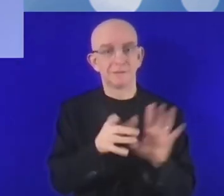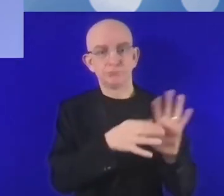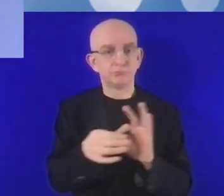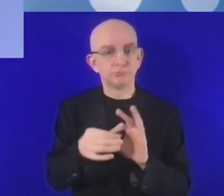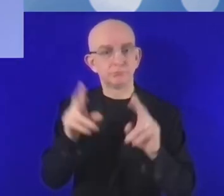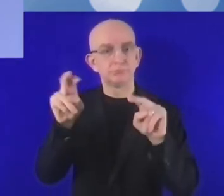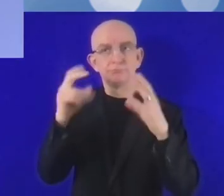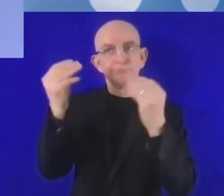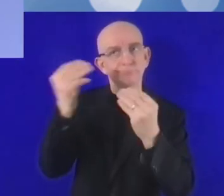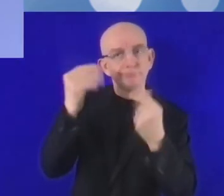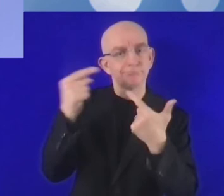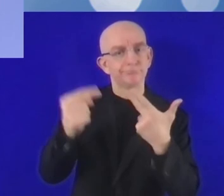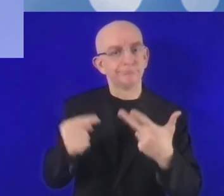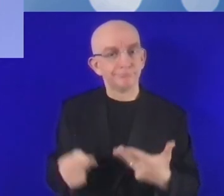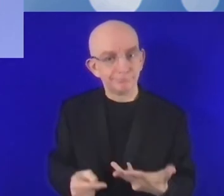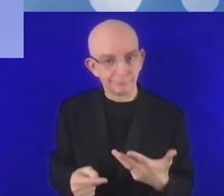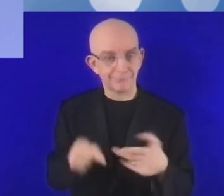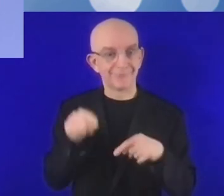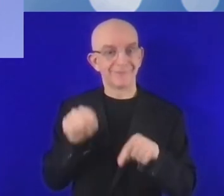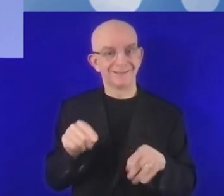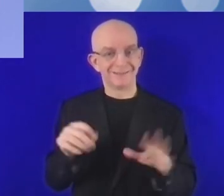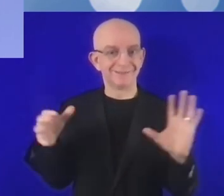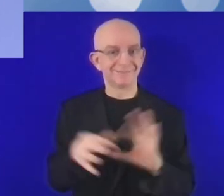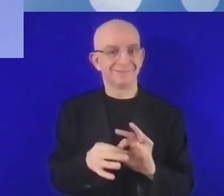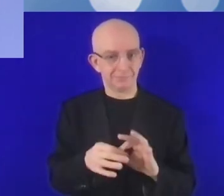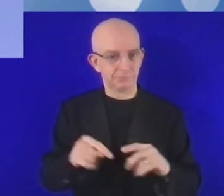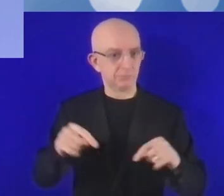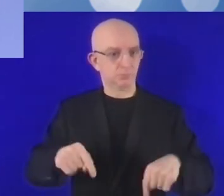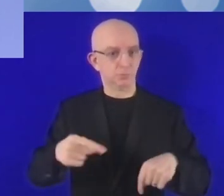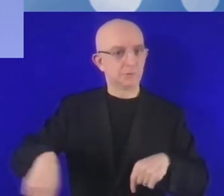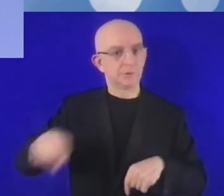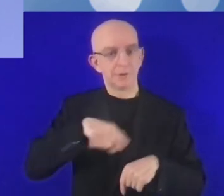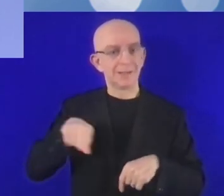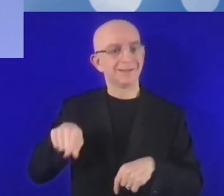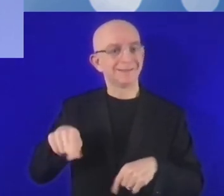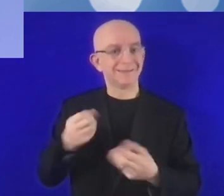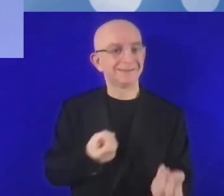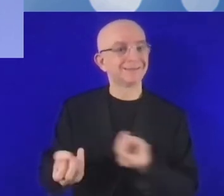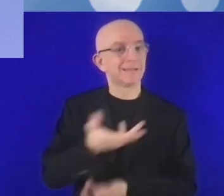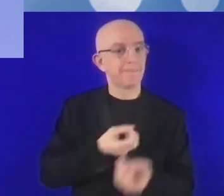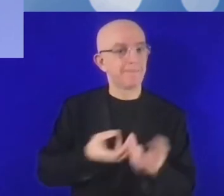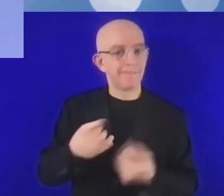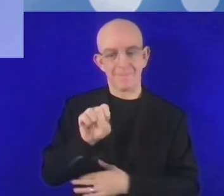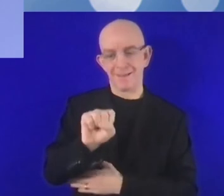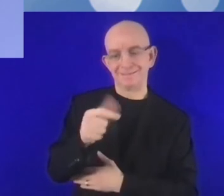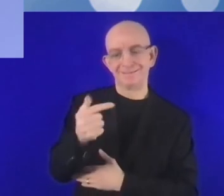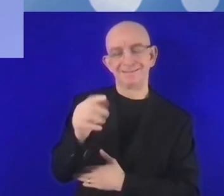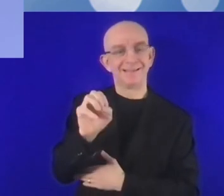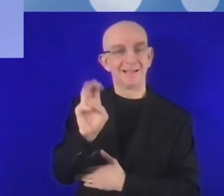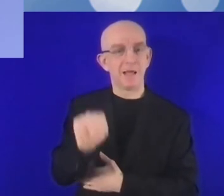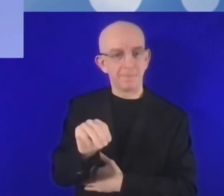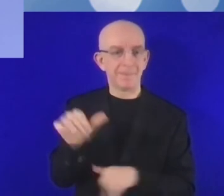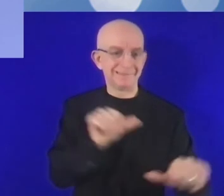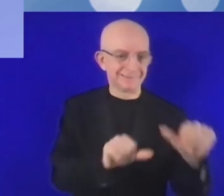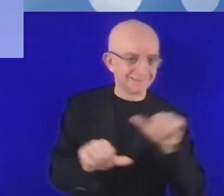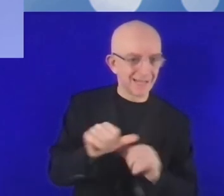vérité et je pense que les matières du groupe STEM, c'est des choses importantes. Mais